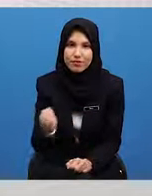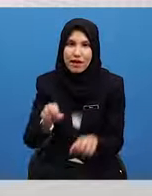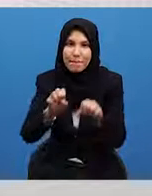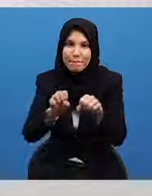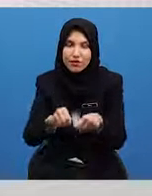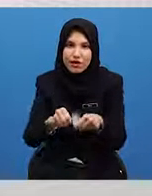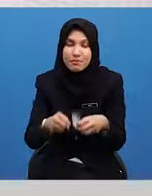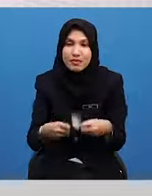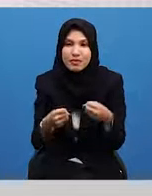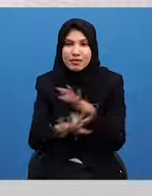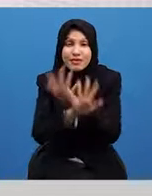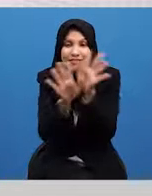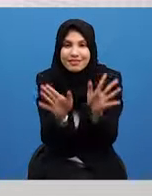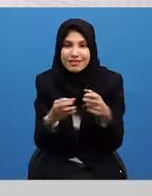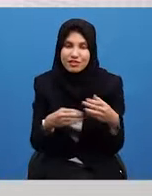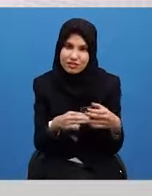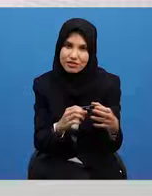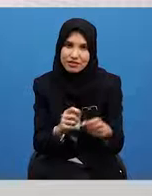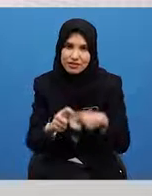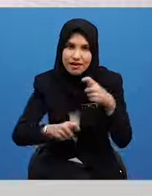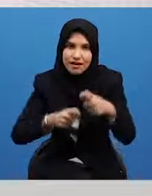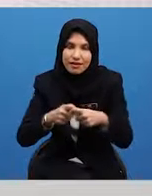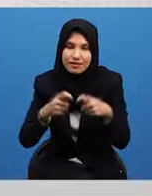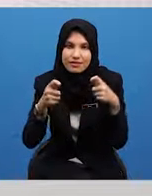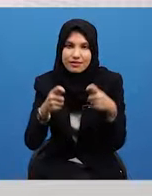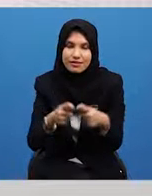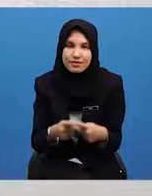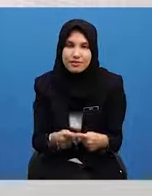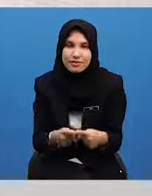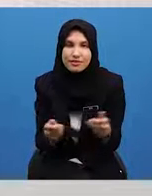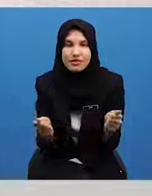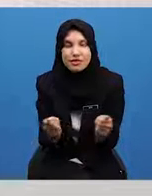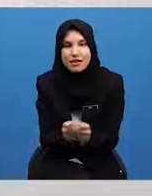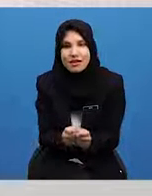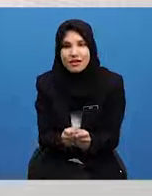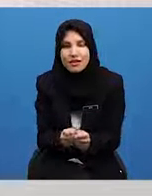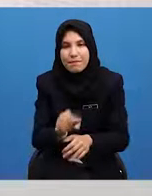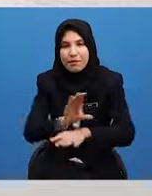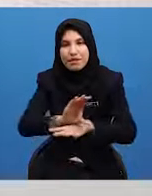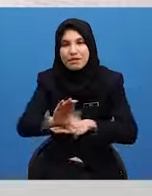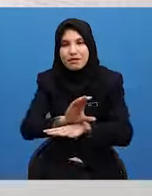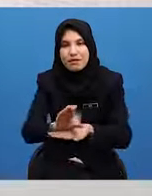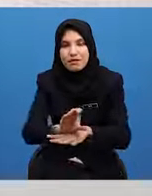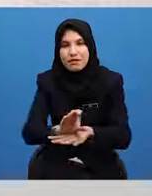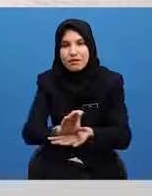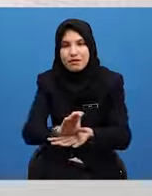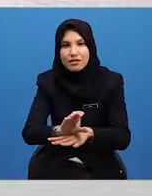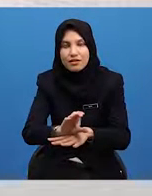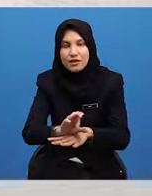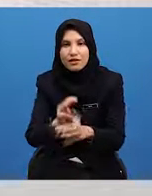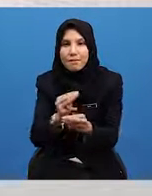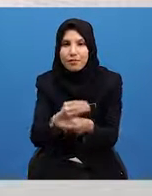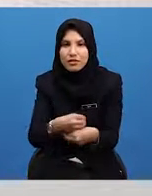boleh menerangkan cara takal tetap berfungsi dengan menggunakan